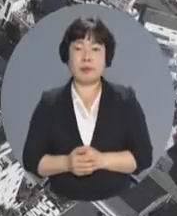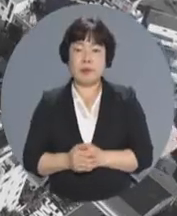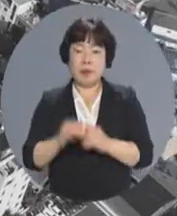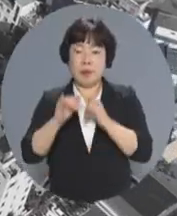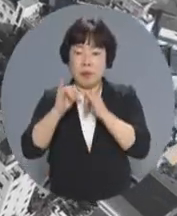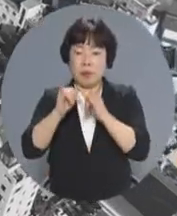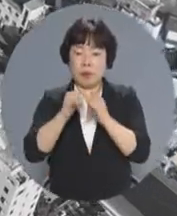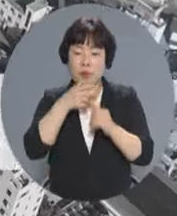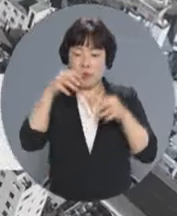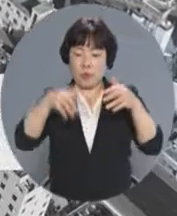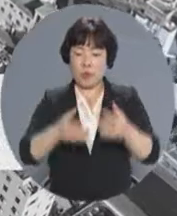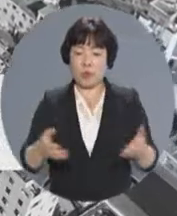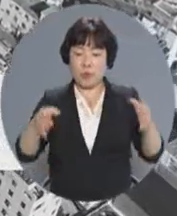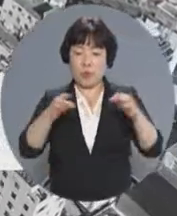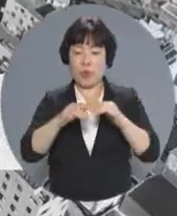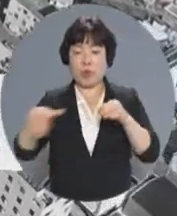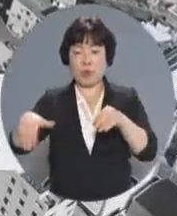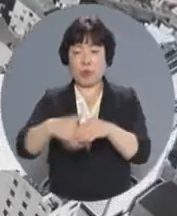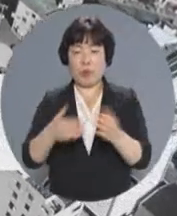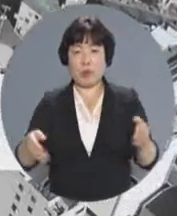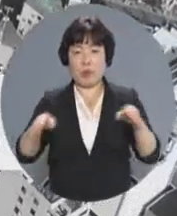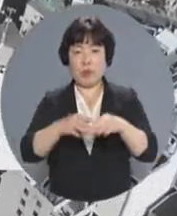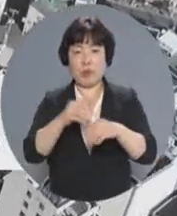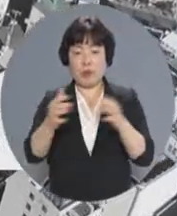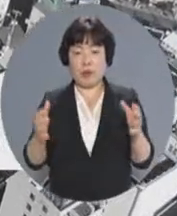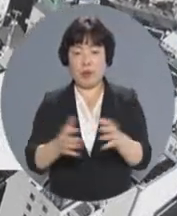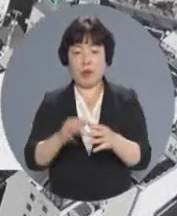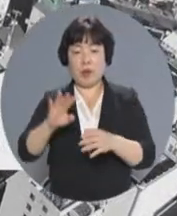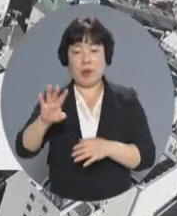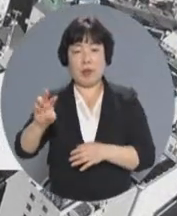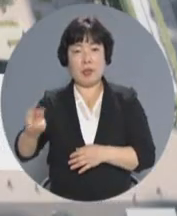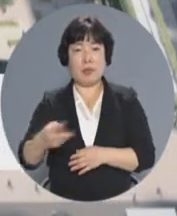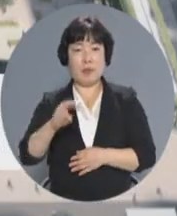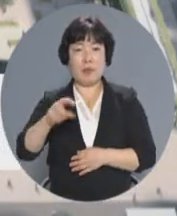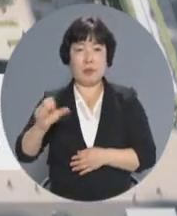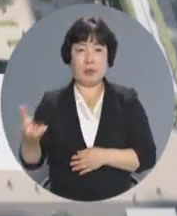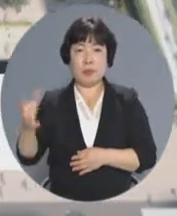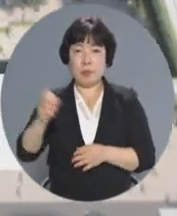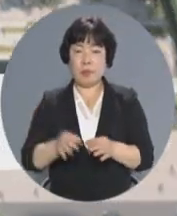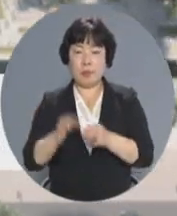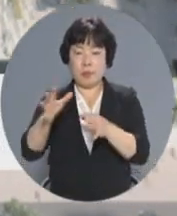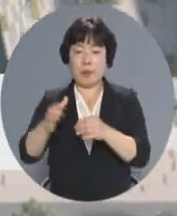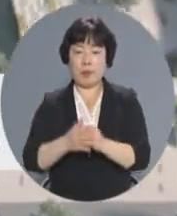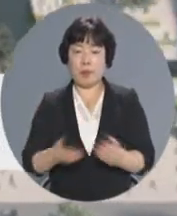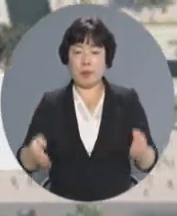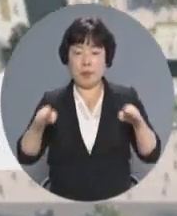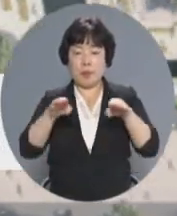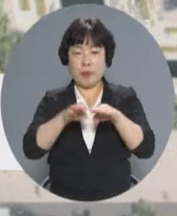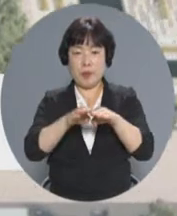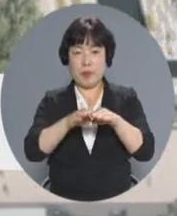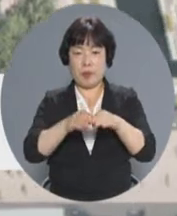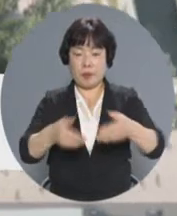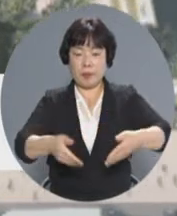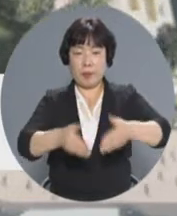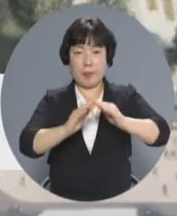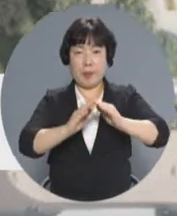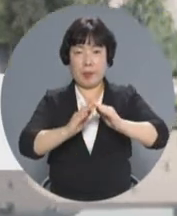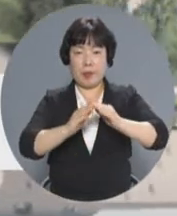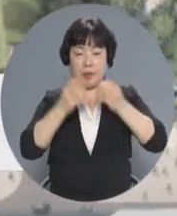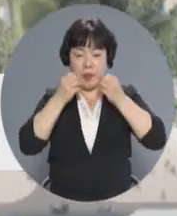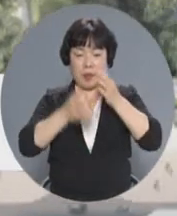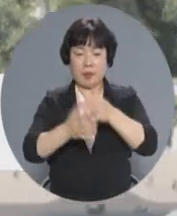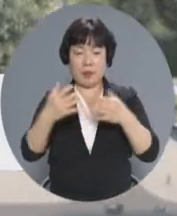저류 시설과 문화센터 등을 갖춘 사업비 235억 원 규모의 생활 SOC 문화 스테이션 건립도